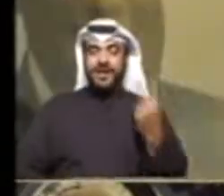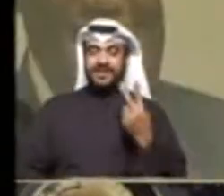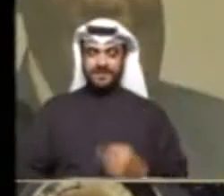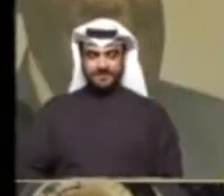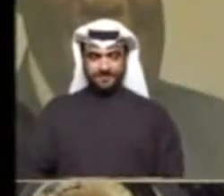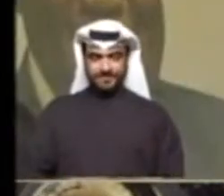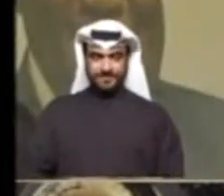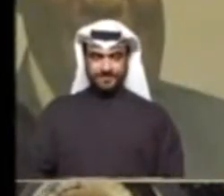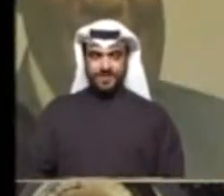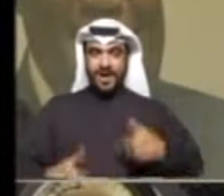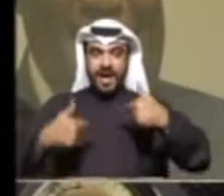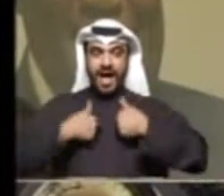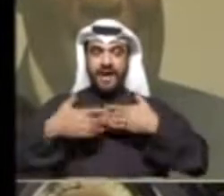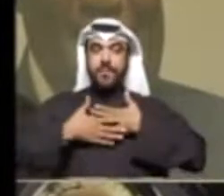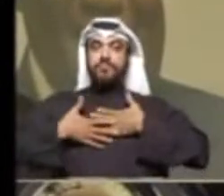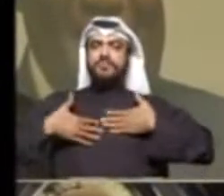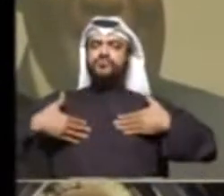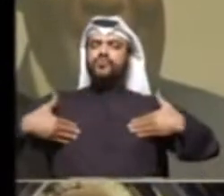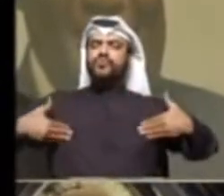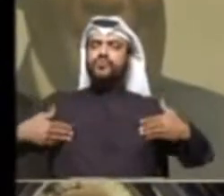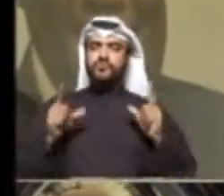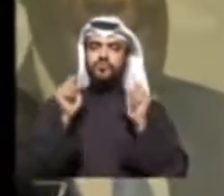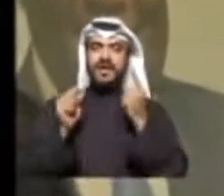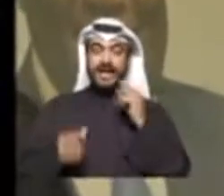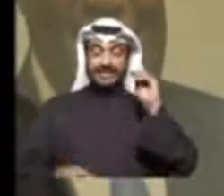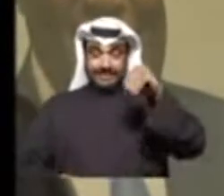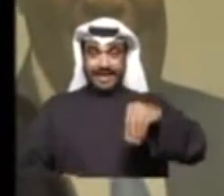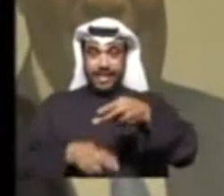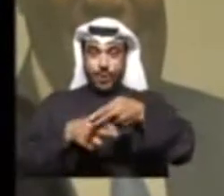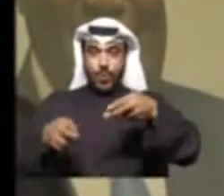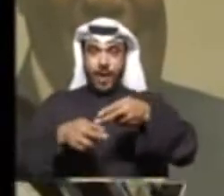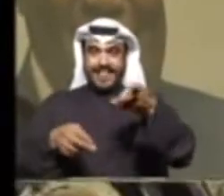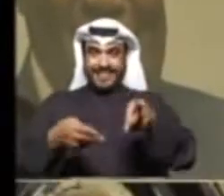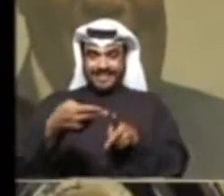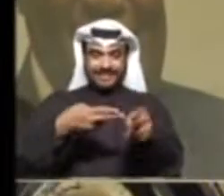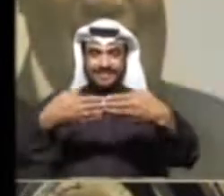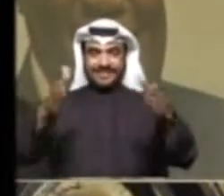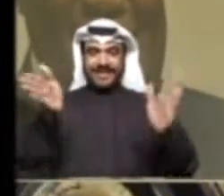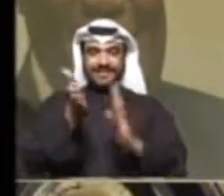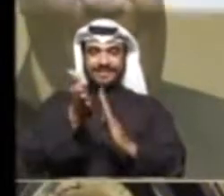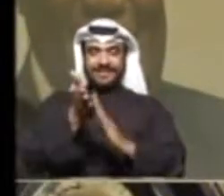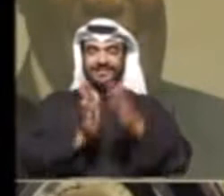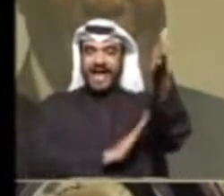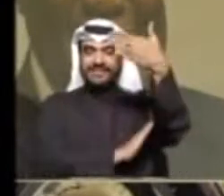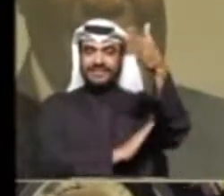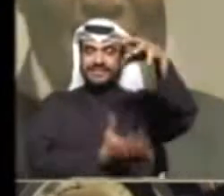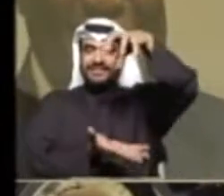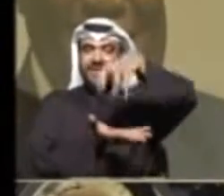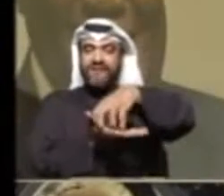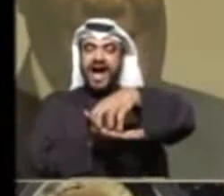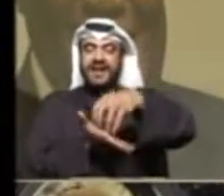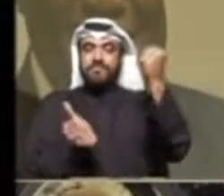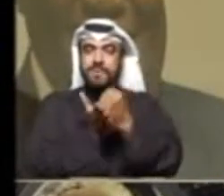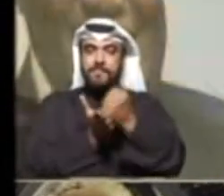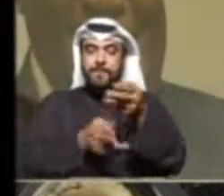بينهما. أنا سعيدة جدا لتواجدي في دولة الكويت وافتتاح سفارة جمهورية غانا لدى البلاد، وهذا يؤكد عمق العلاقات المتينة